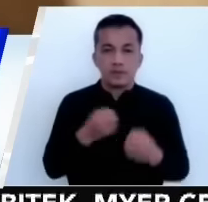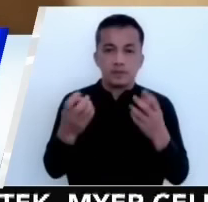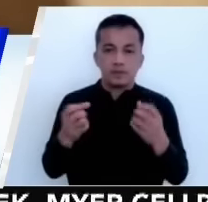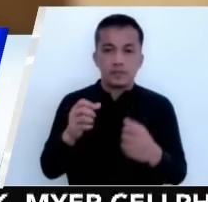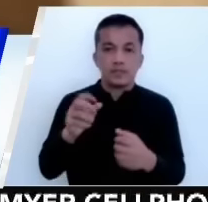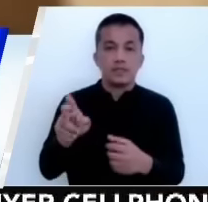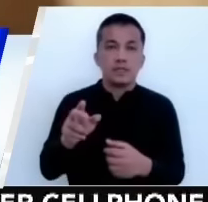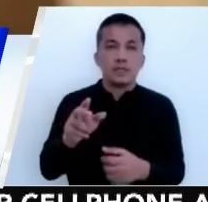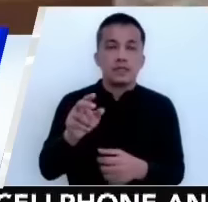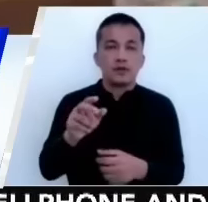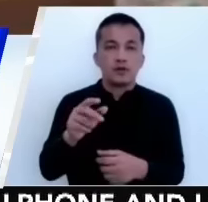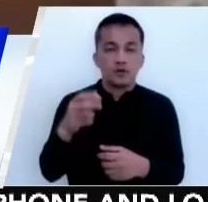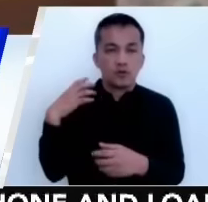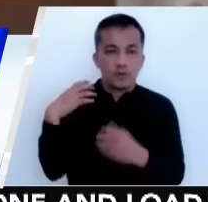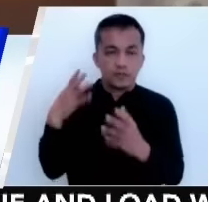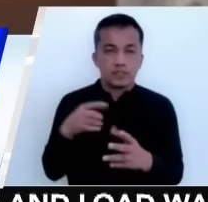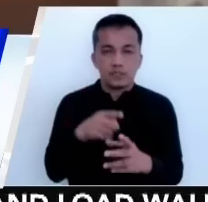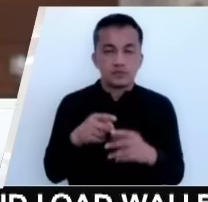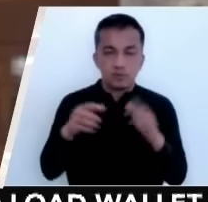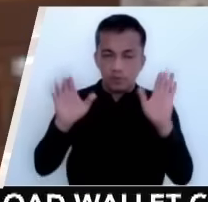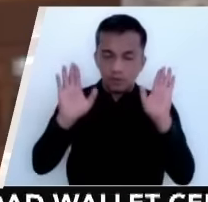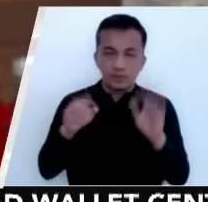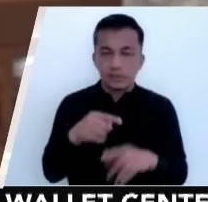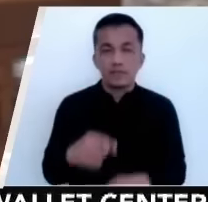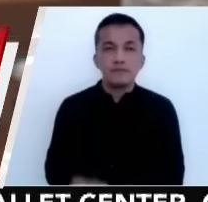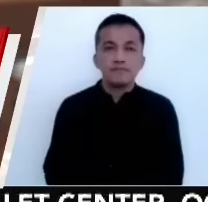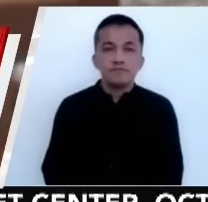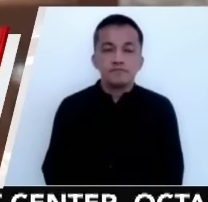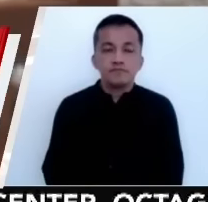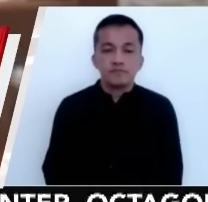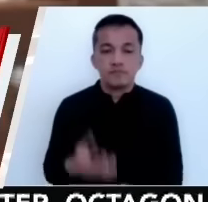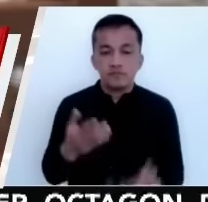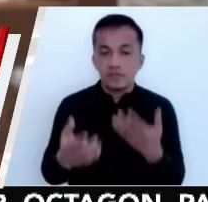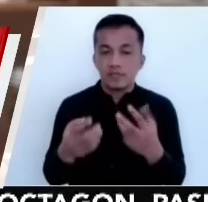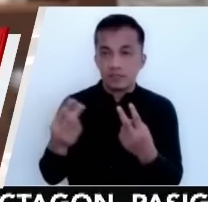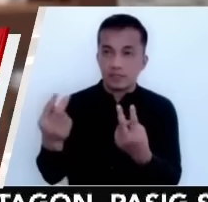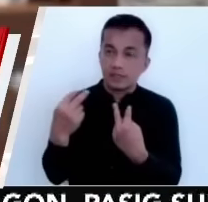na sumuko sa kanya. Siguro nakitaan lang tayo ng